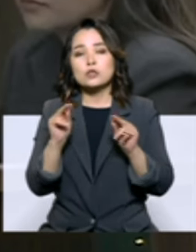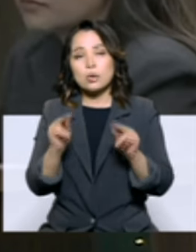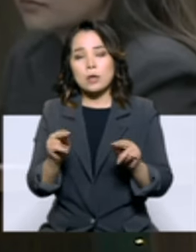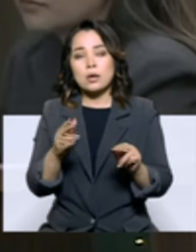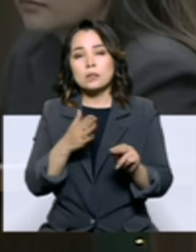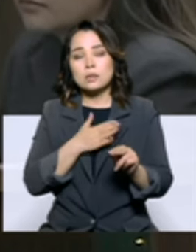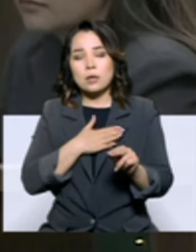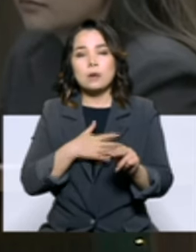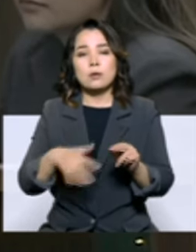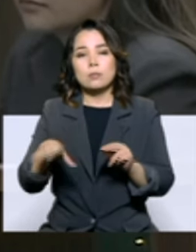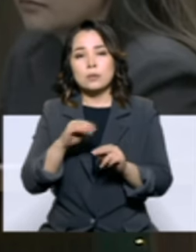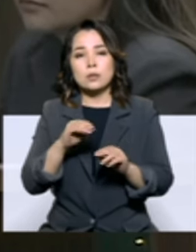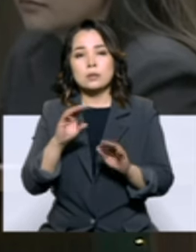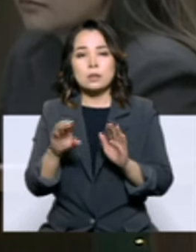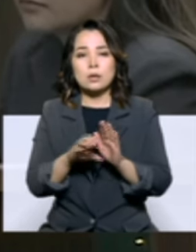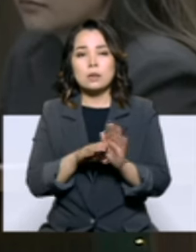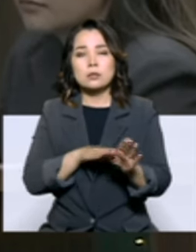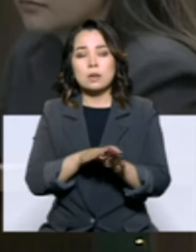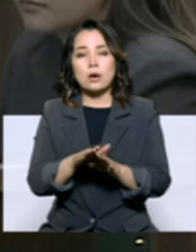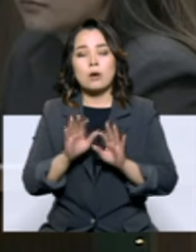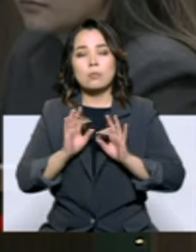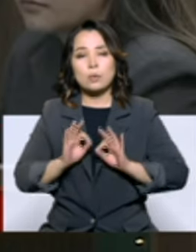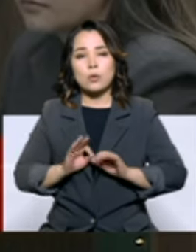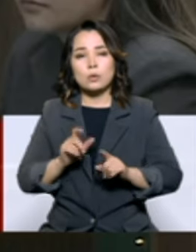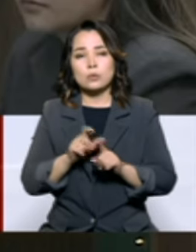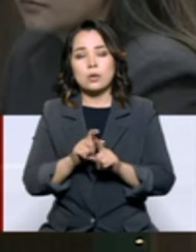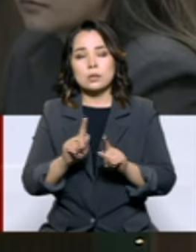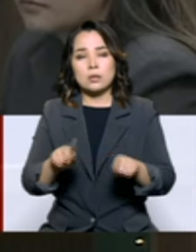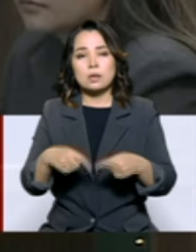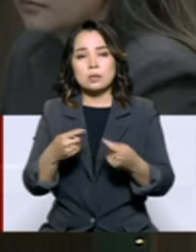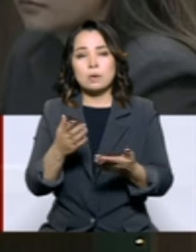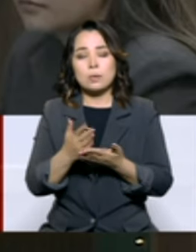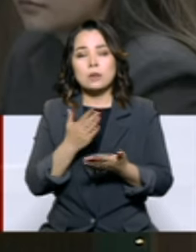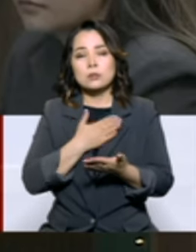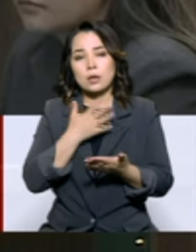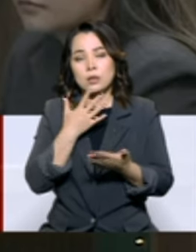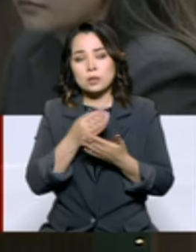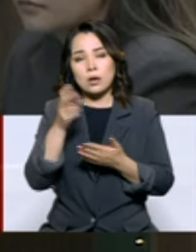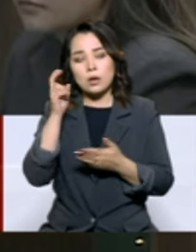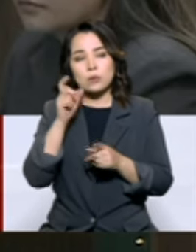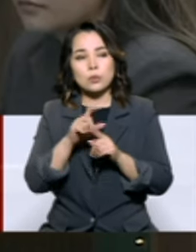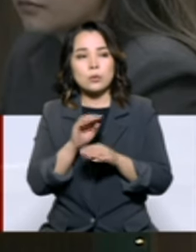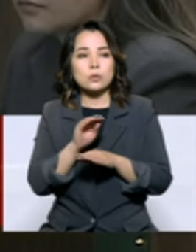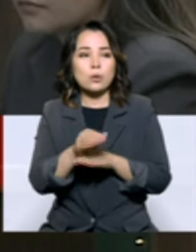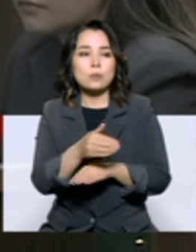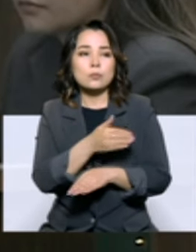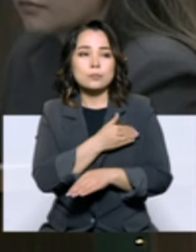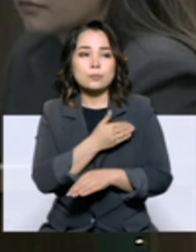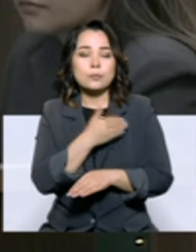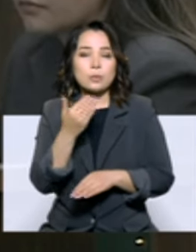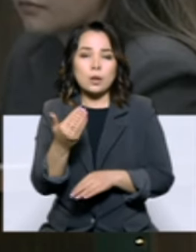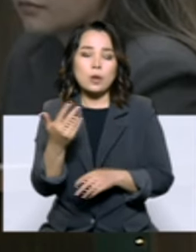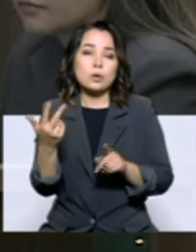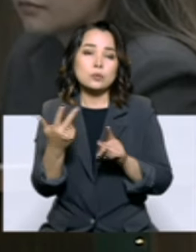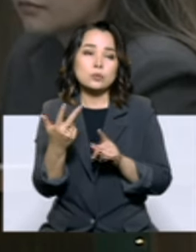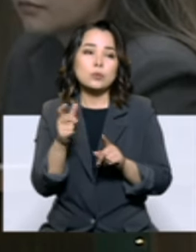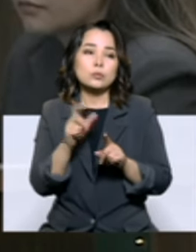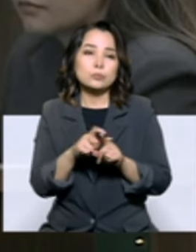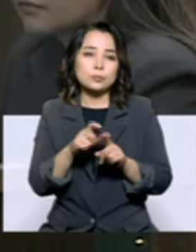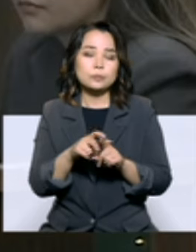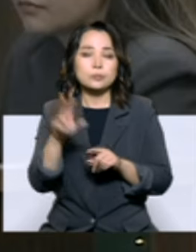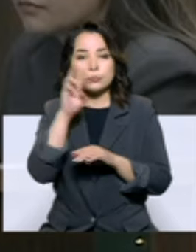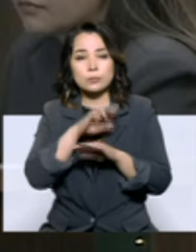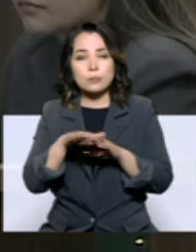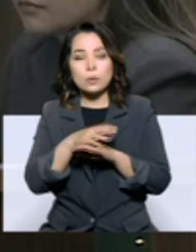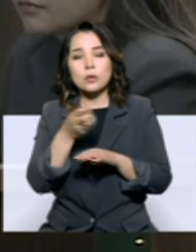степи чинятся уголовные дела. Прокурор Абайдың сөзін келтірді. Менде Абайдың қара сөзінен үзінді келтіргім келеді. Үшінші сөз.